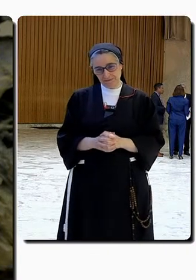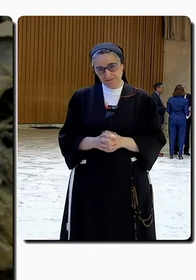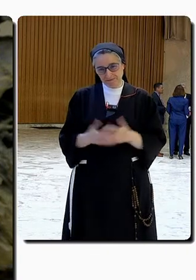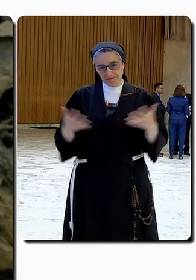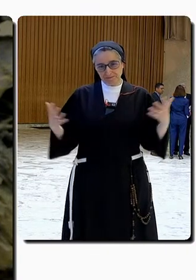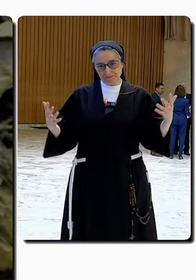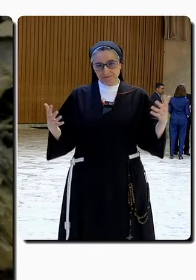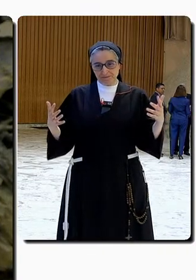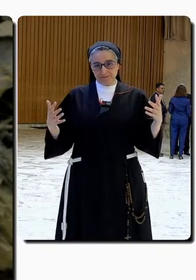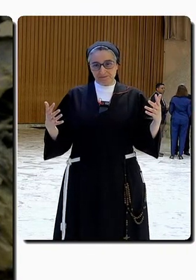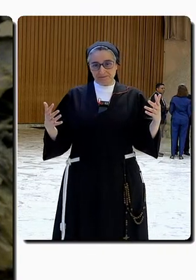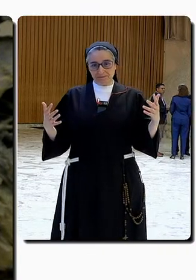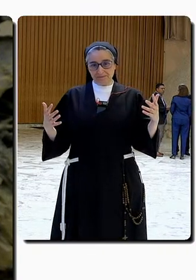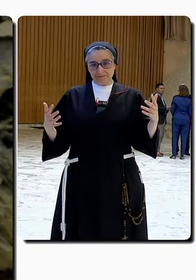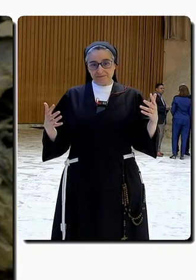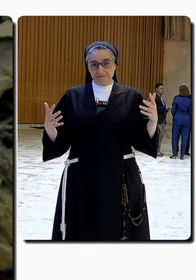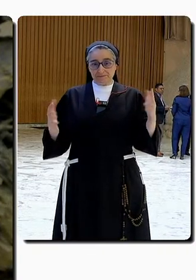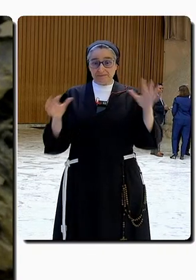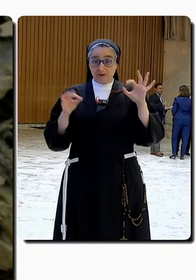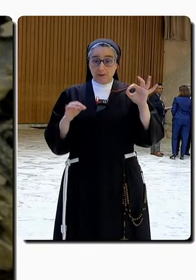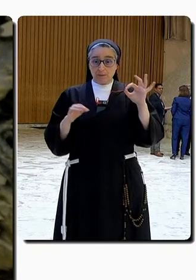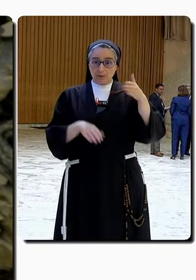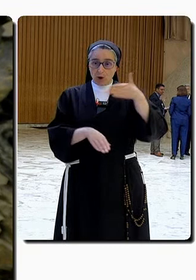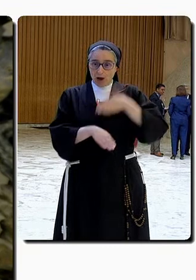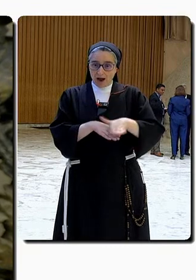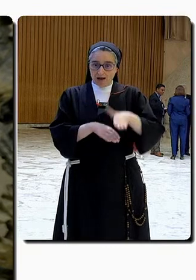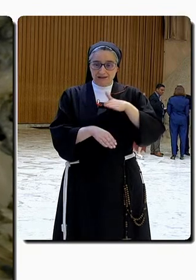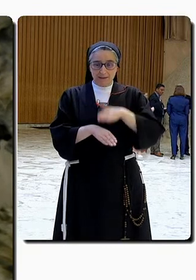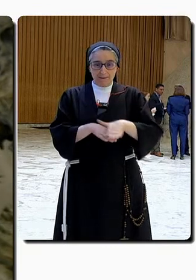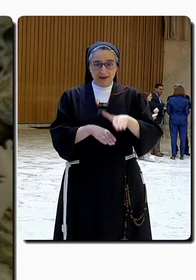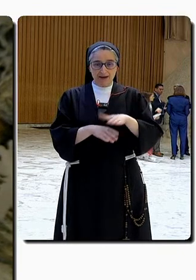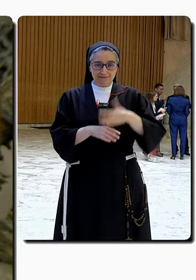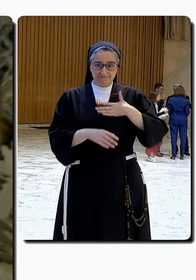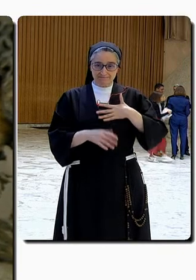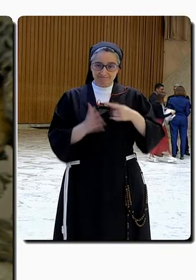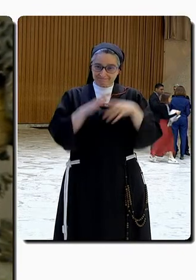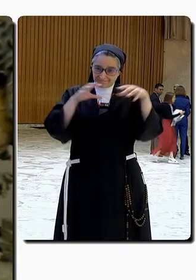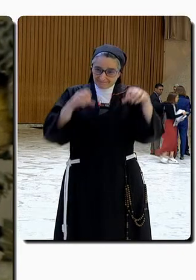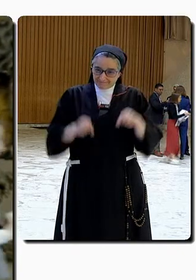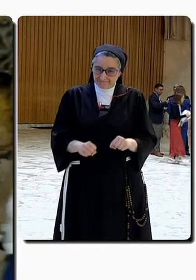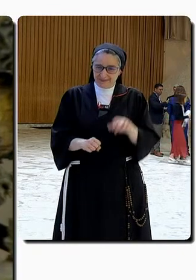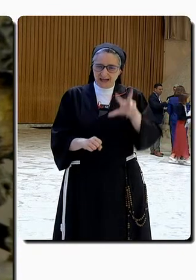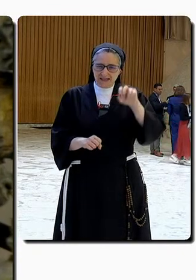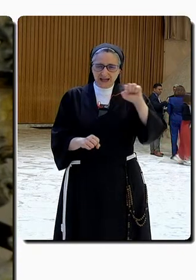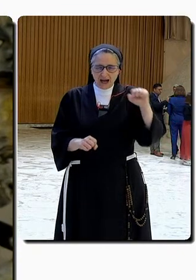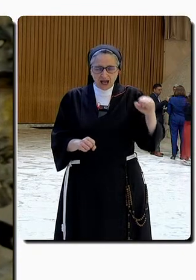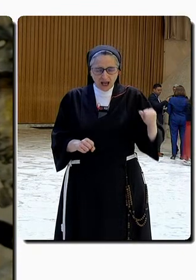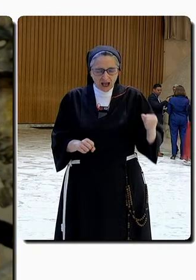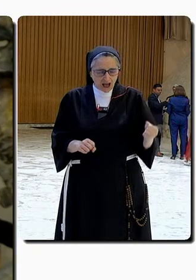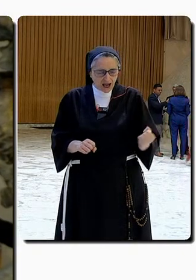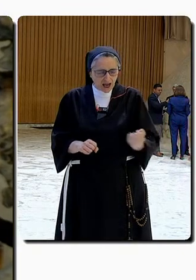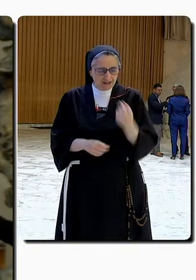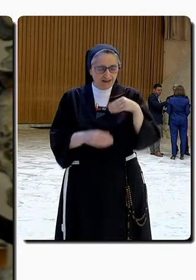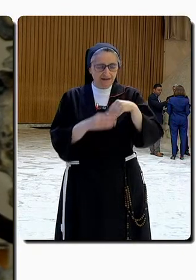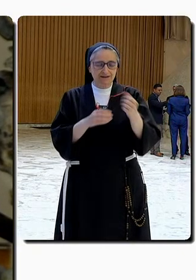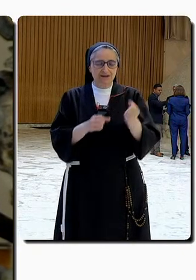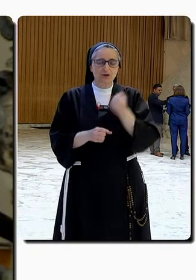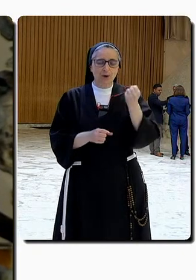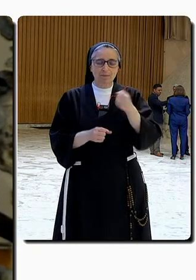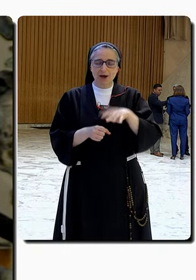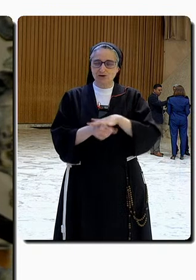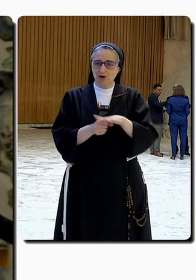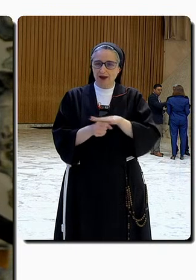È infatti esperienza del nostro impegno trentennale nella pastorale